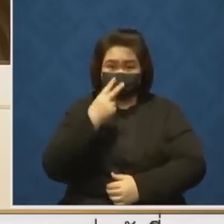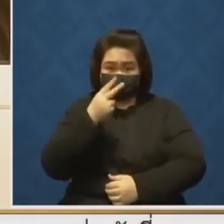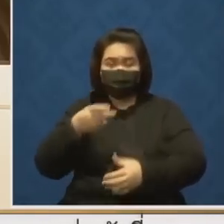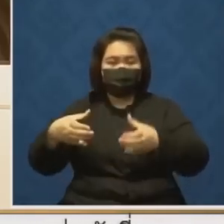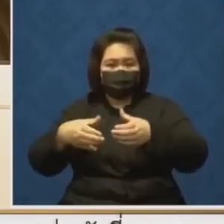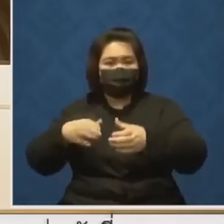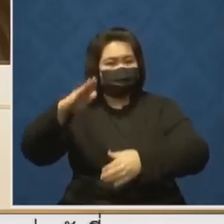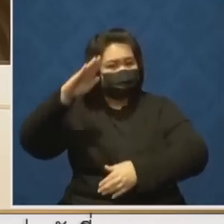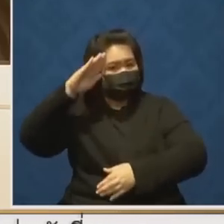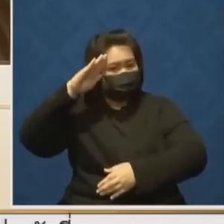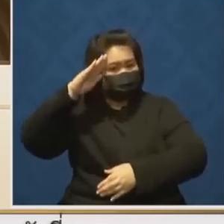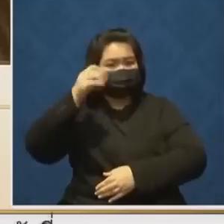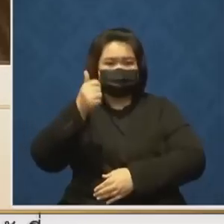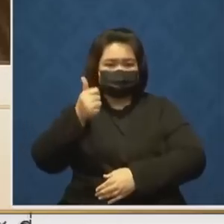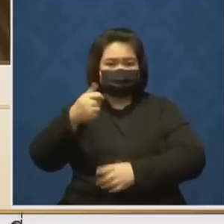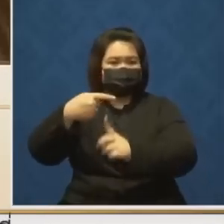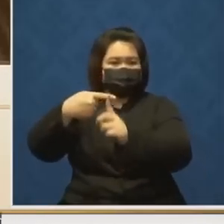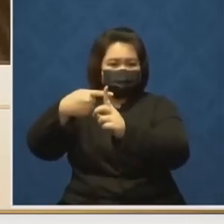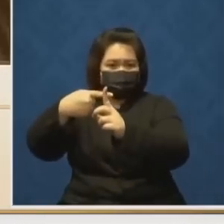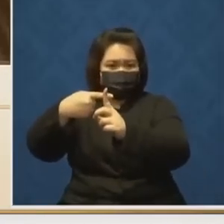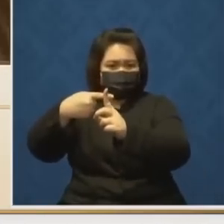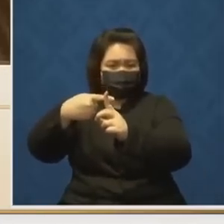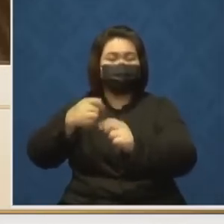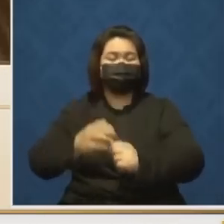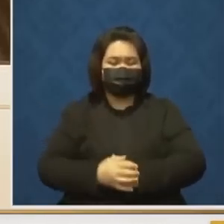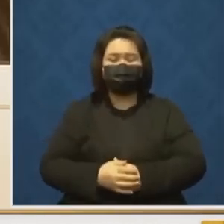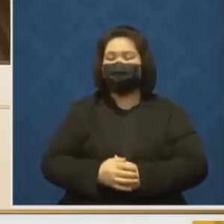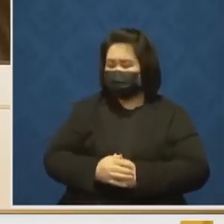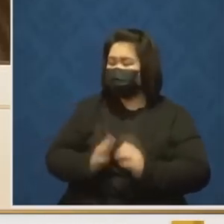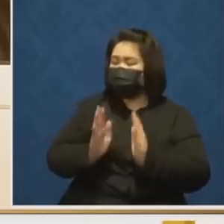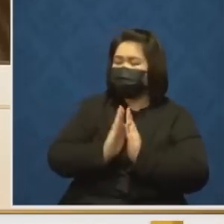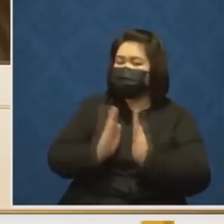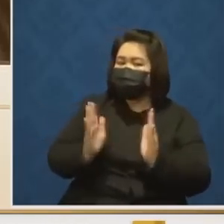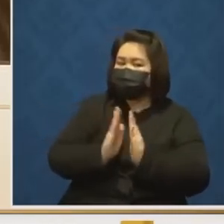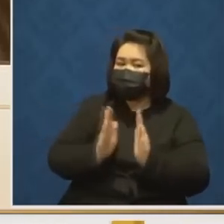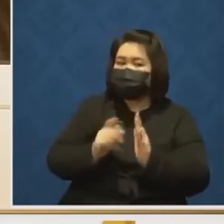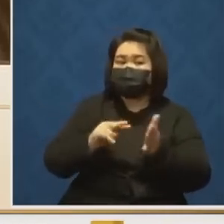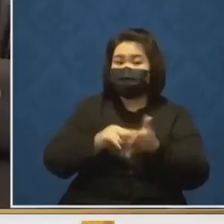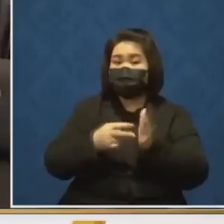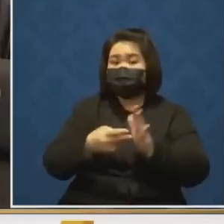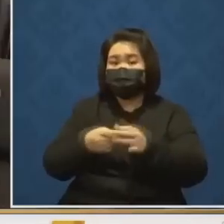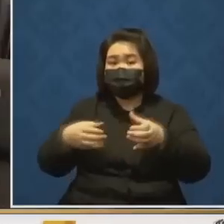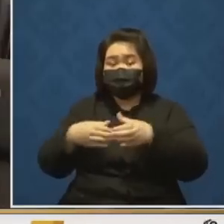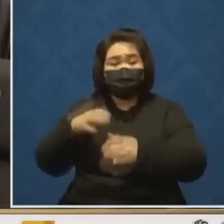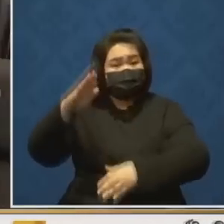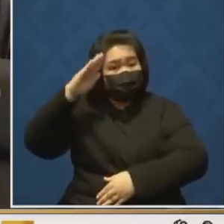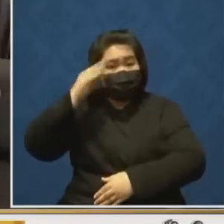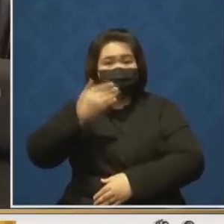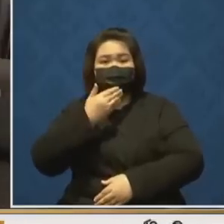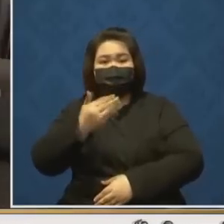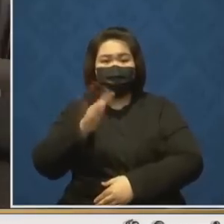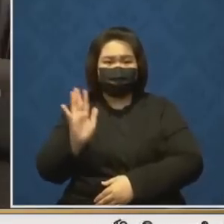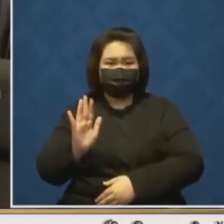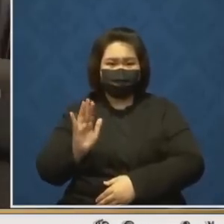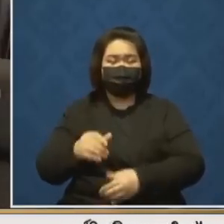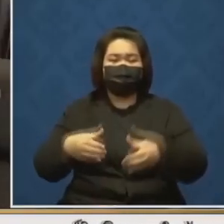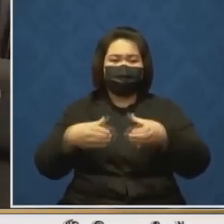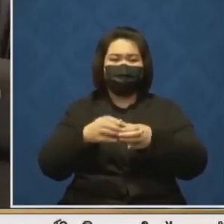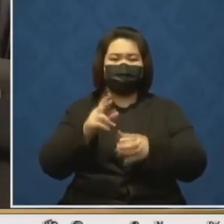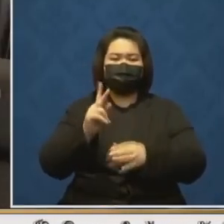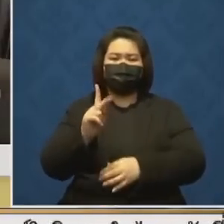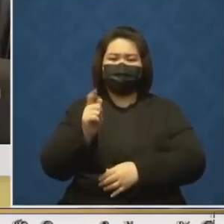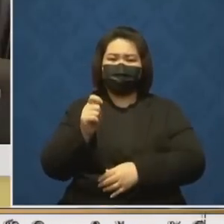ทับไปใทางบวกส่วเวอจะม่ายถึงกองทับตลอดไปตอนต Yingl began